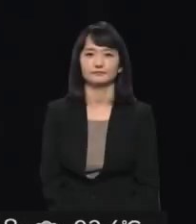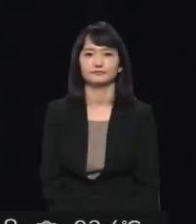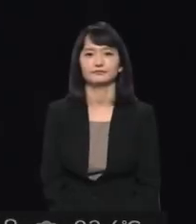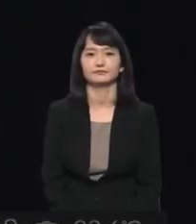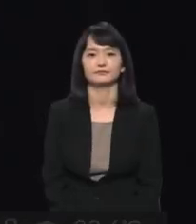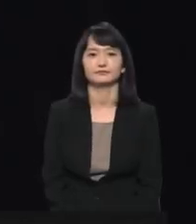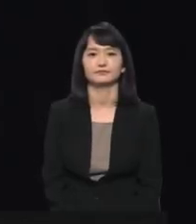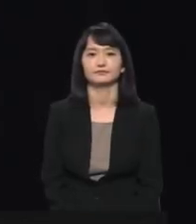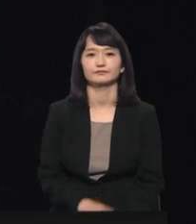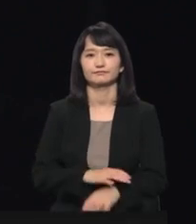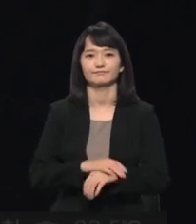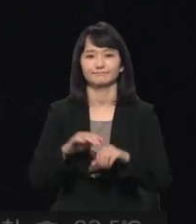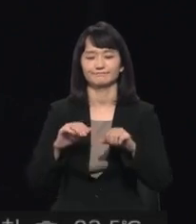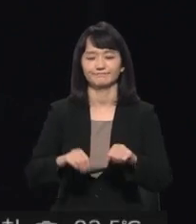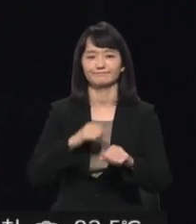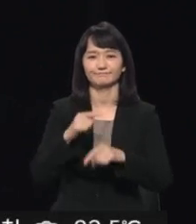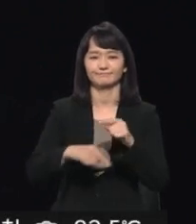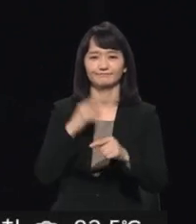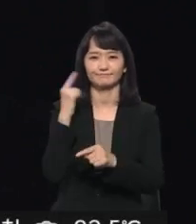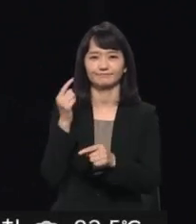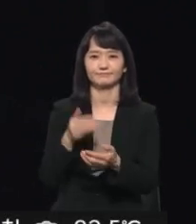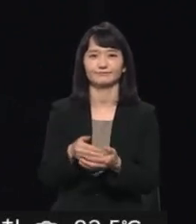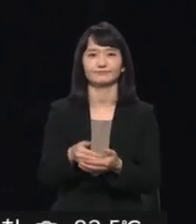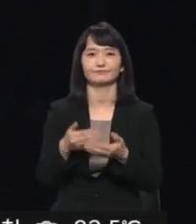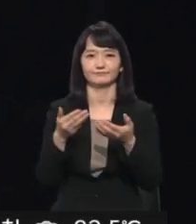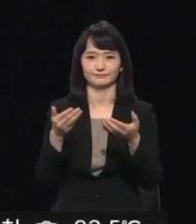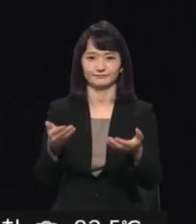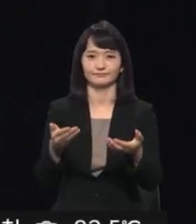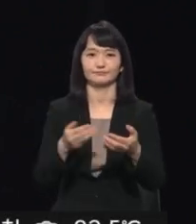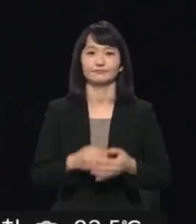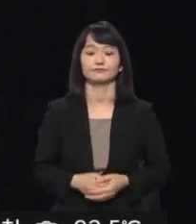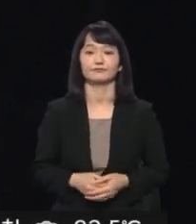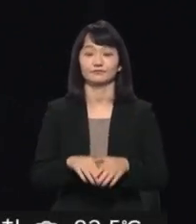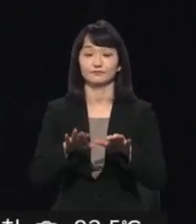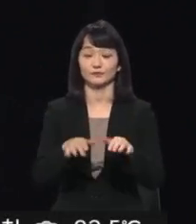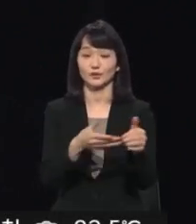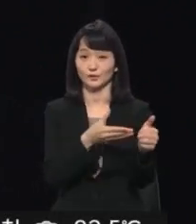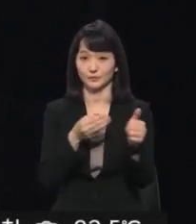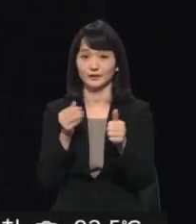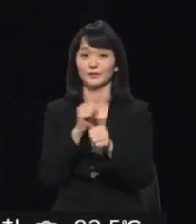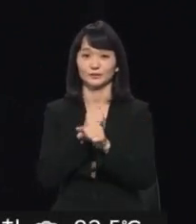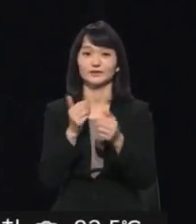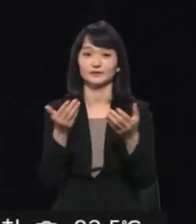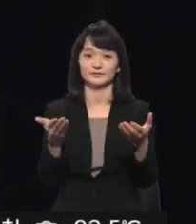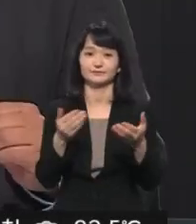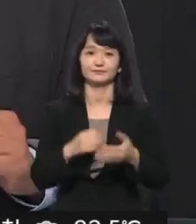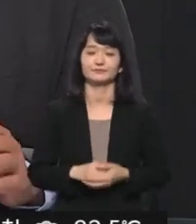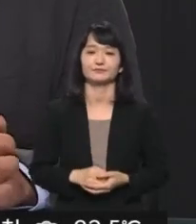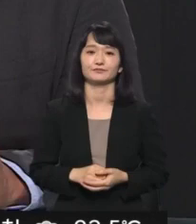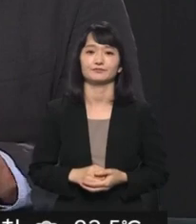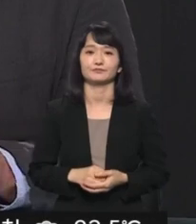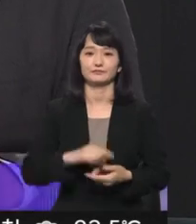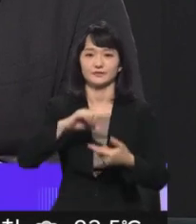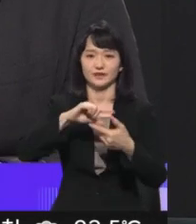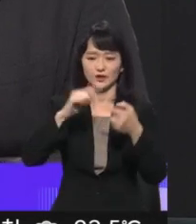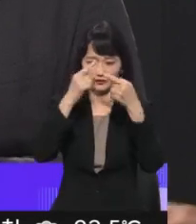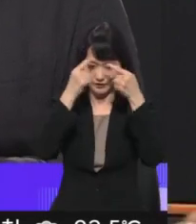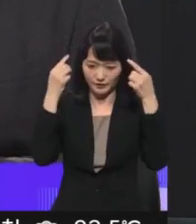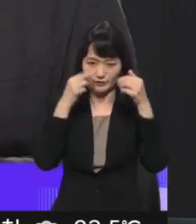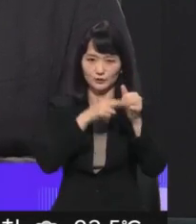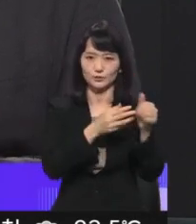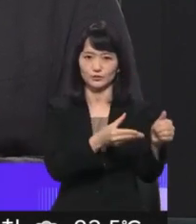4 날선 토크 넷이 보다 조금 일찍 만나는 썰전 나의 그 시작합니다 먼저 오늘 패널 소개 하겠습니다 김근식 경남대 교수